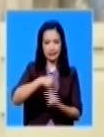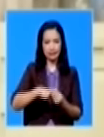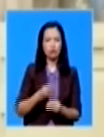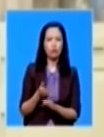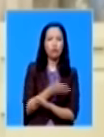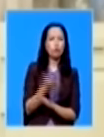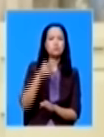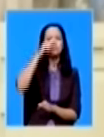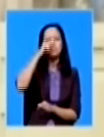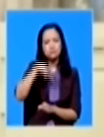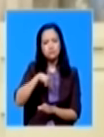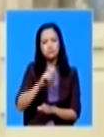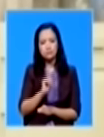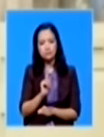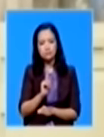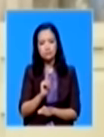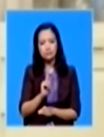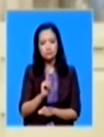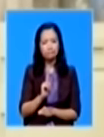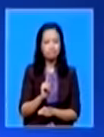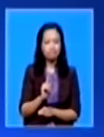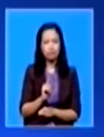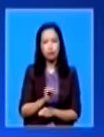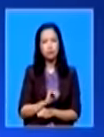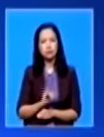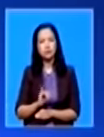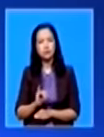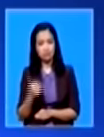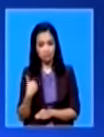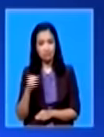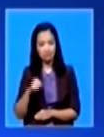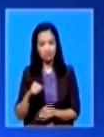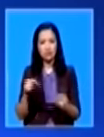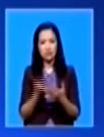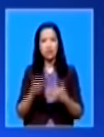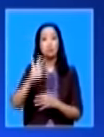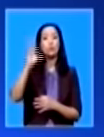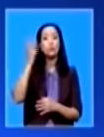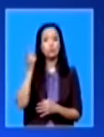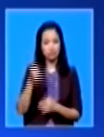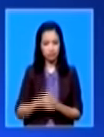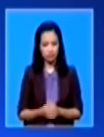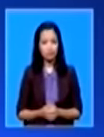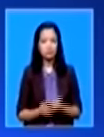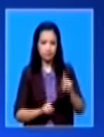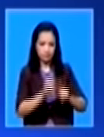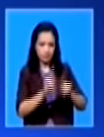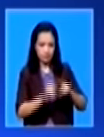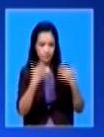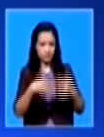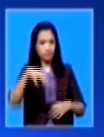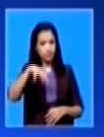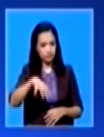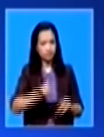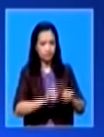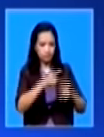ยเป็นลำดับค่อนข้างจะไม่ค่อยดีนักนะในโลกในสายตาโลกนะเขามีการประเมินในหน่วยงาน